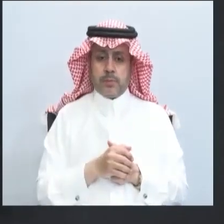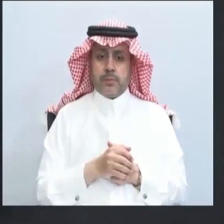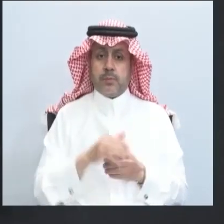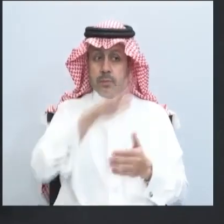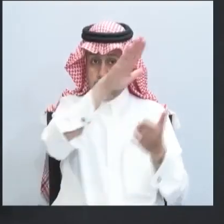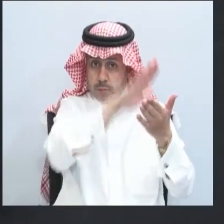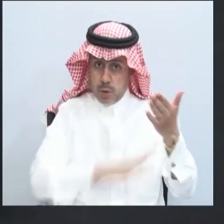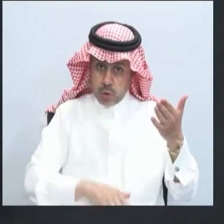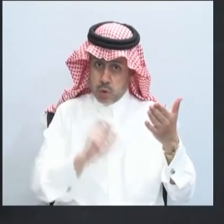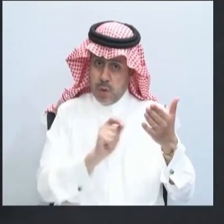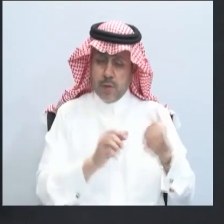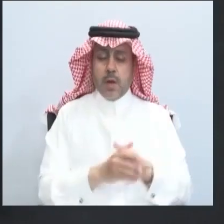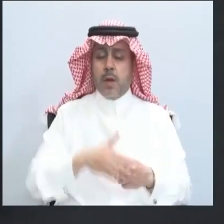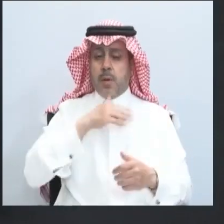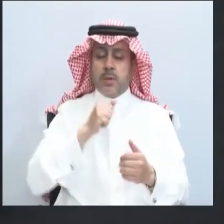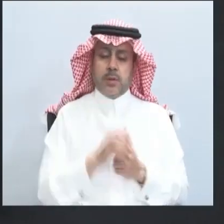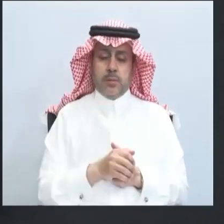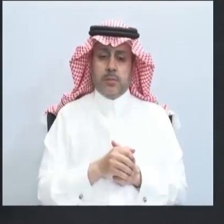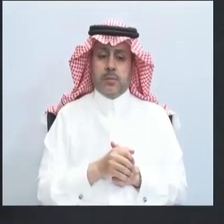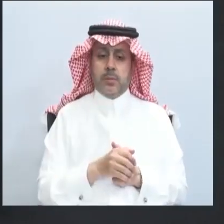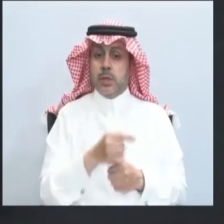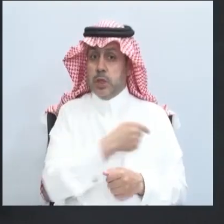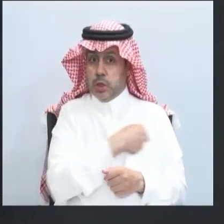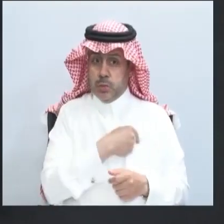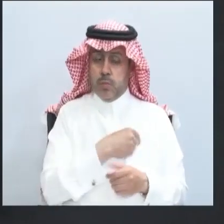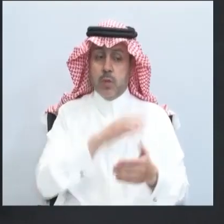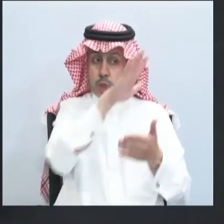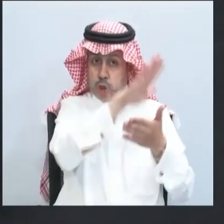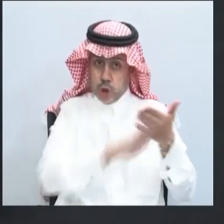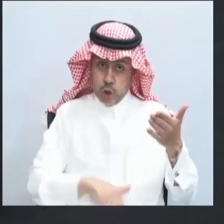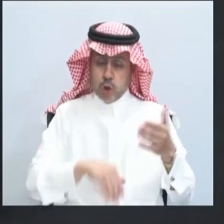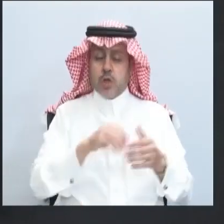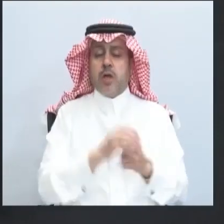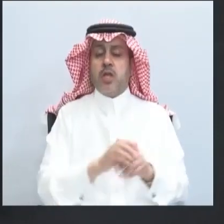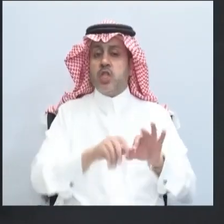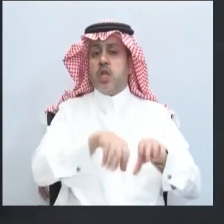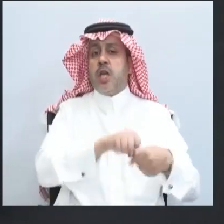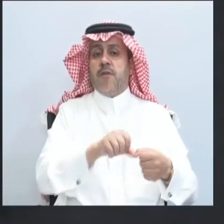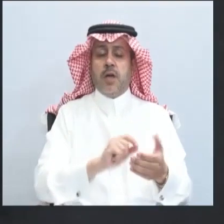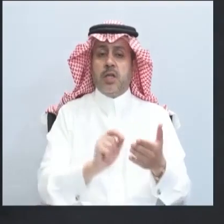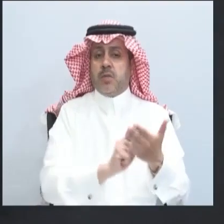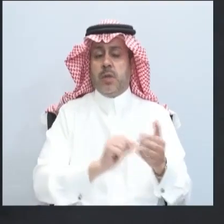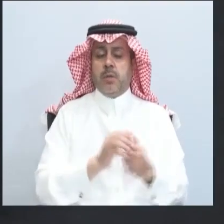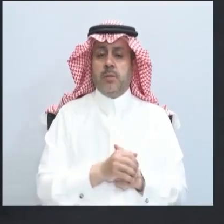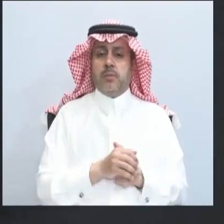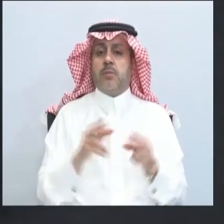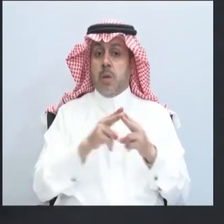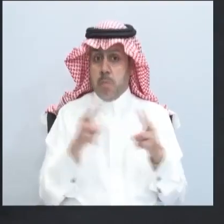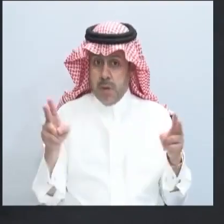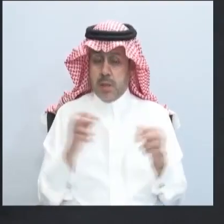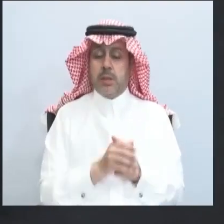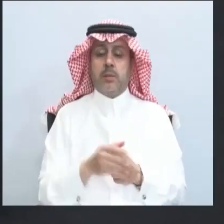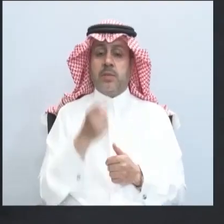صحيفه كتب عن رسول الله اسم تلكم الصحيفه ذلك كله بيناه وبينا